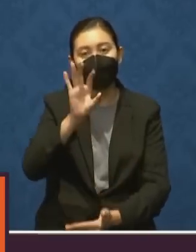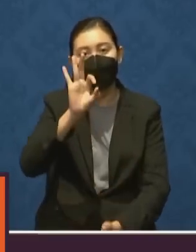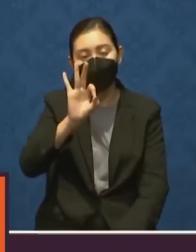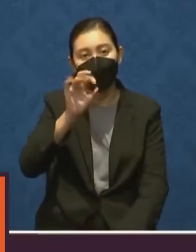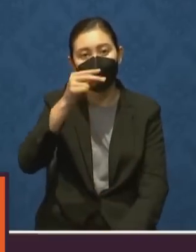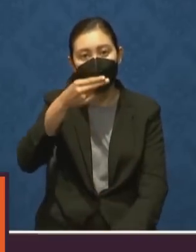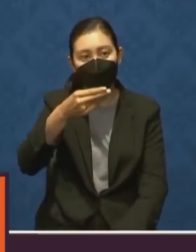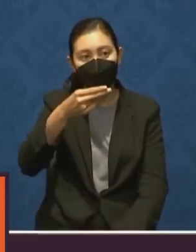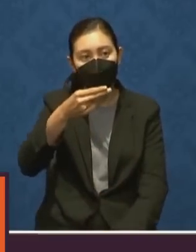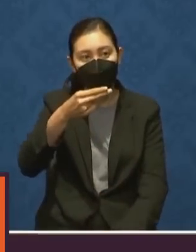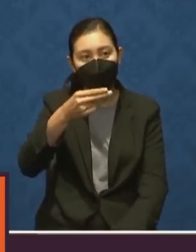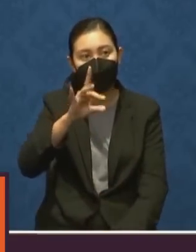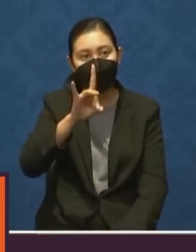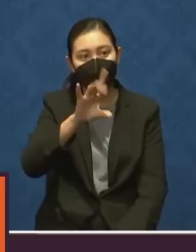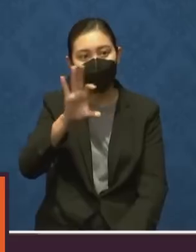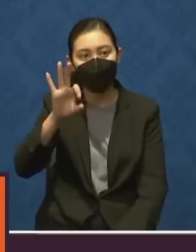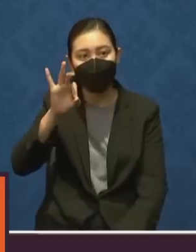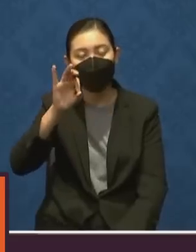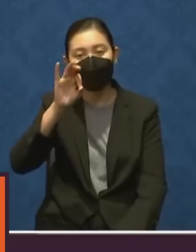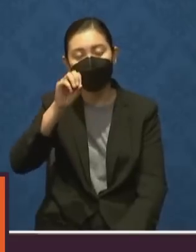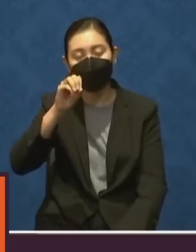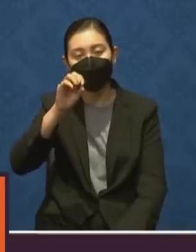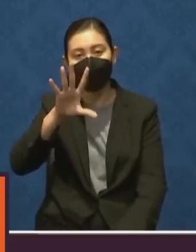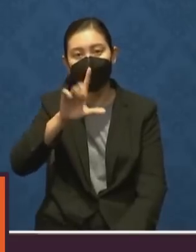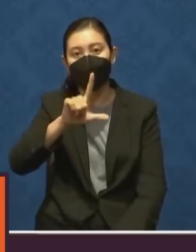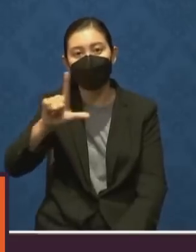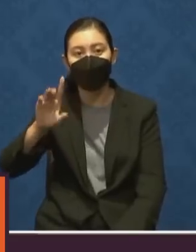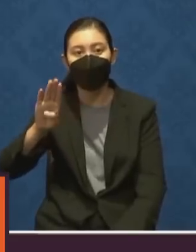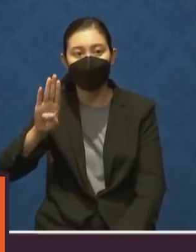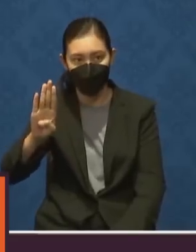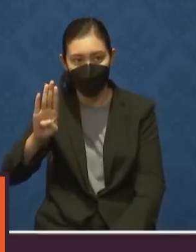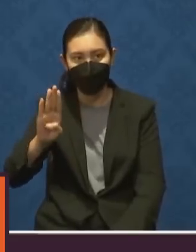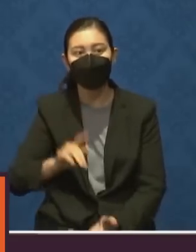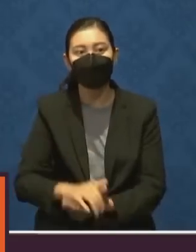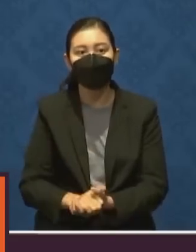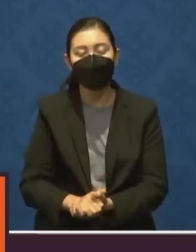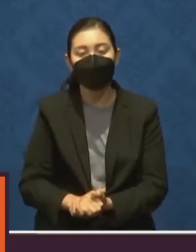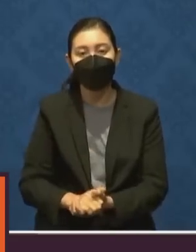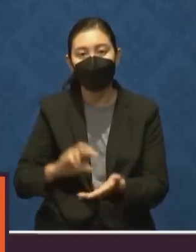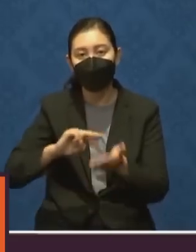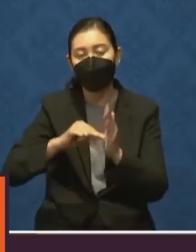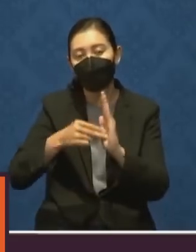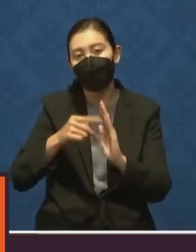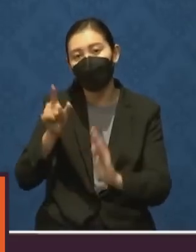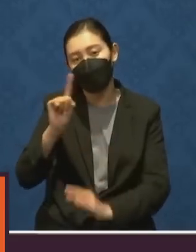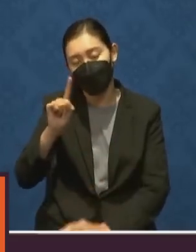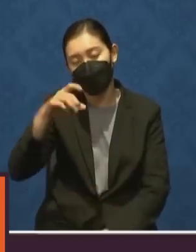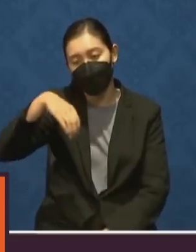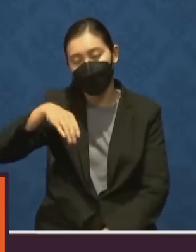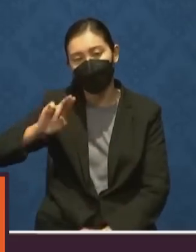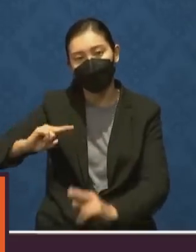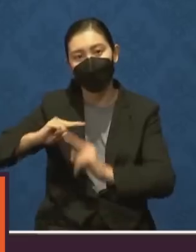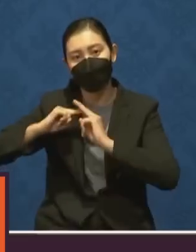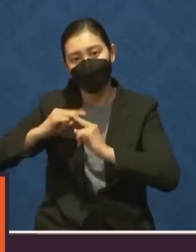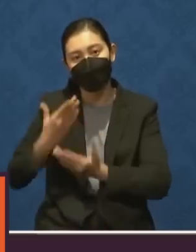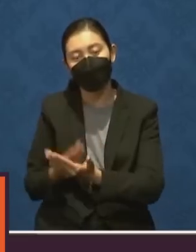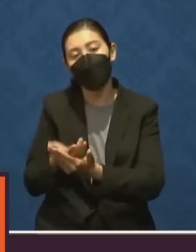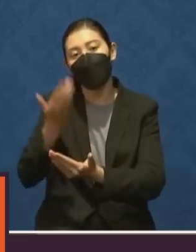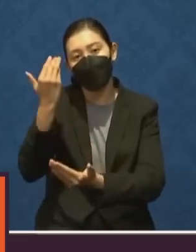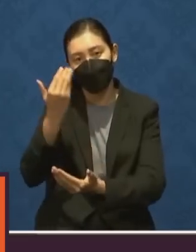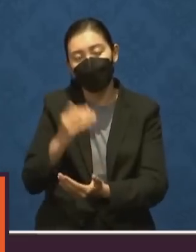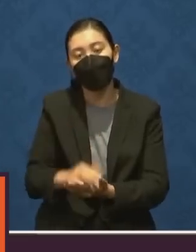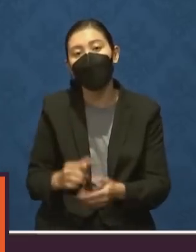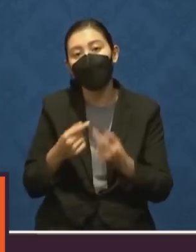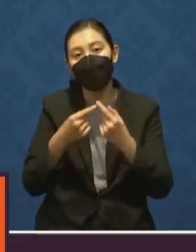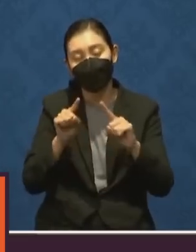ามโชคดีของกลมทลโไฟฟ้าที่ไดทำสัญประกนกรรไกับรฐบาลไยทสายจดใจดีและกคเปความโชคลของประชาชน